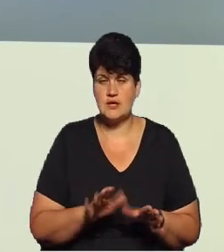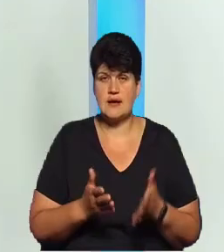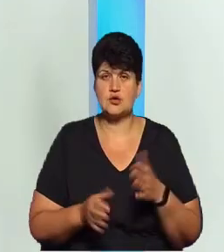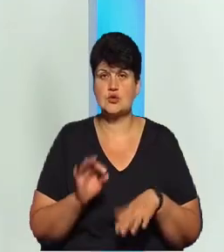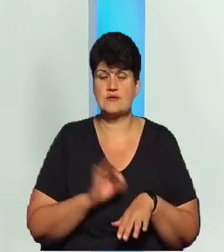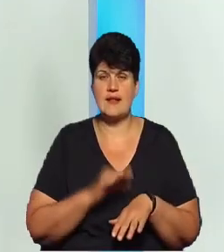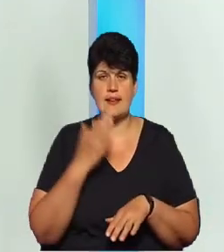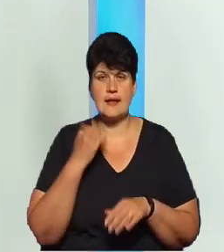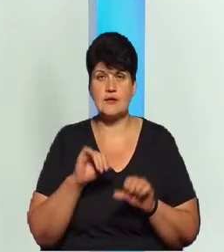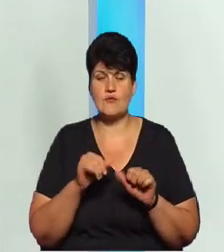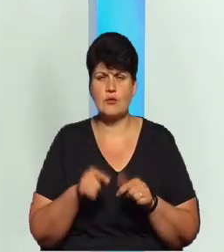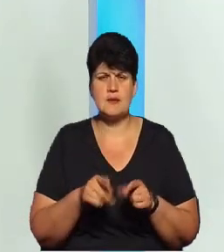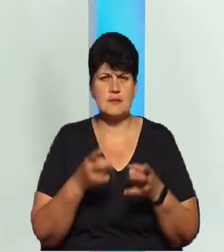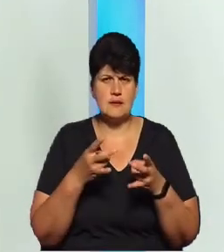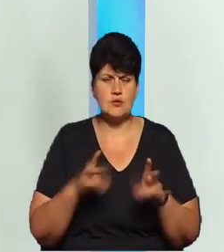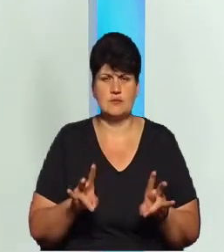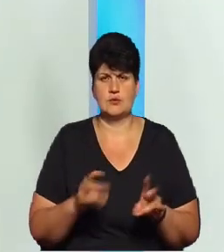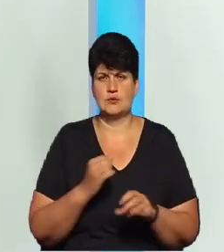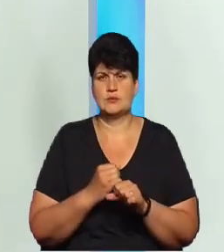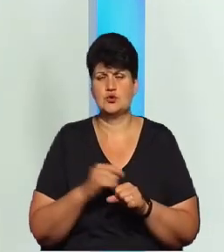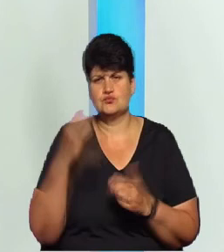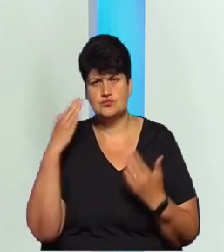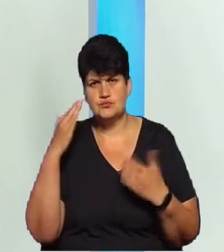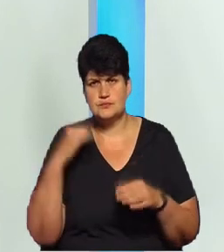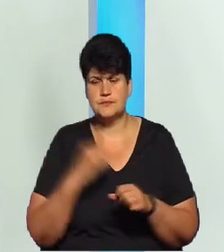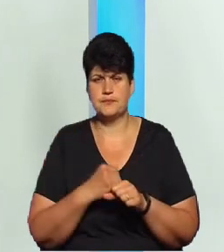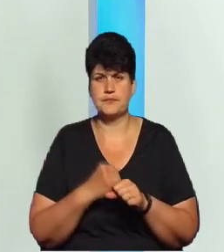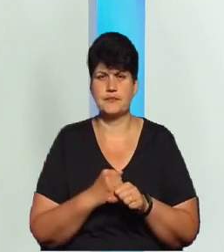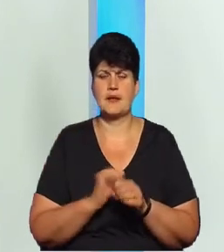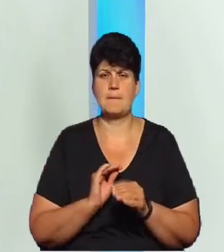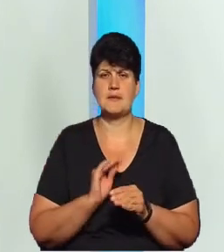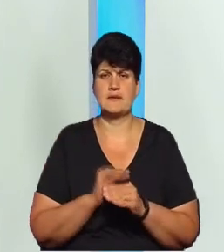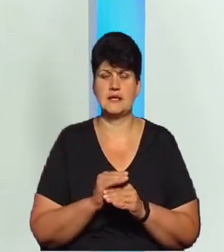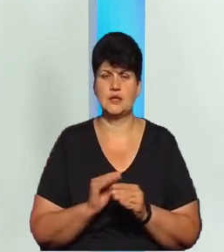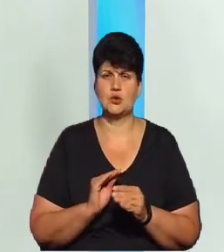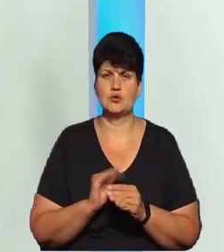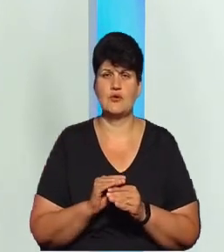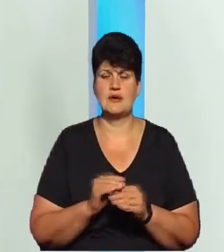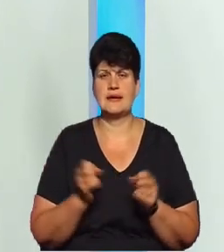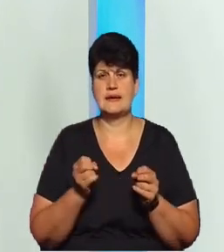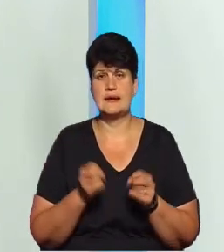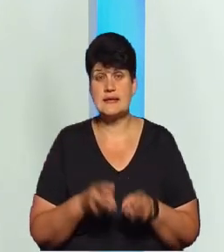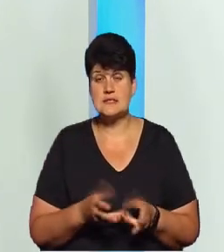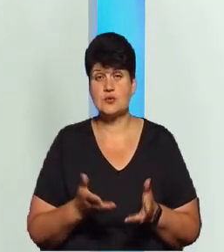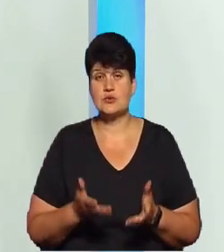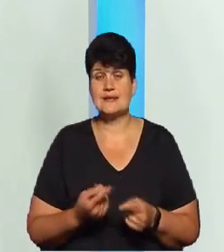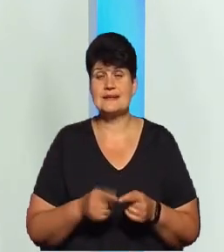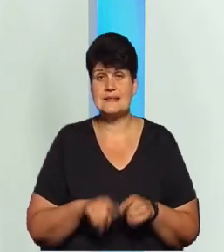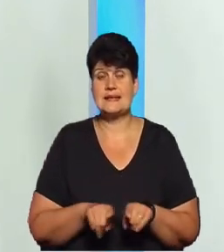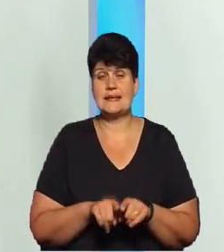не потрібно вводити щось чужерідне, піддавати додатковому ризику своє здоров'я вакцинацію. Це ось такий підхід. Є й інші